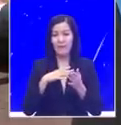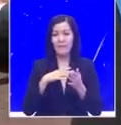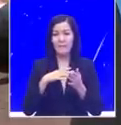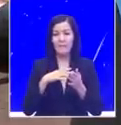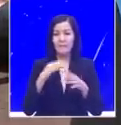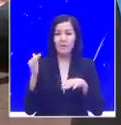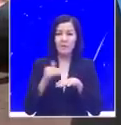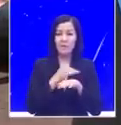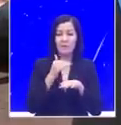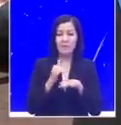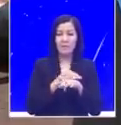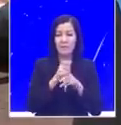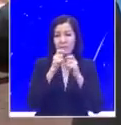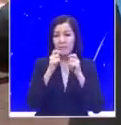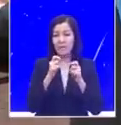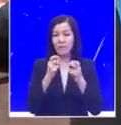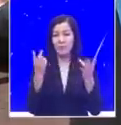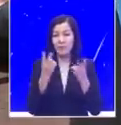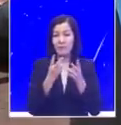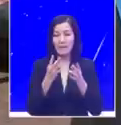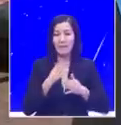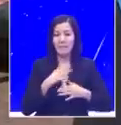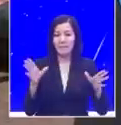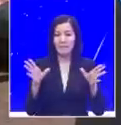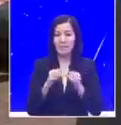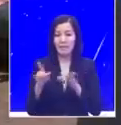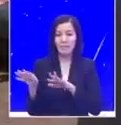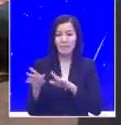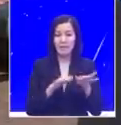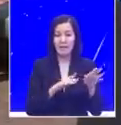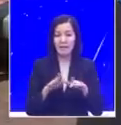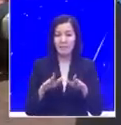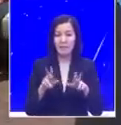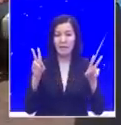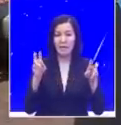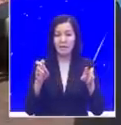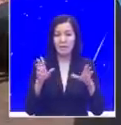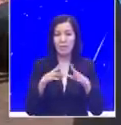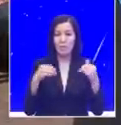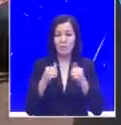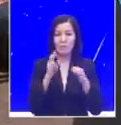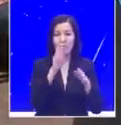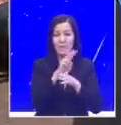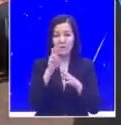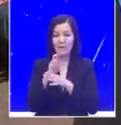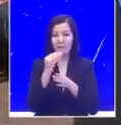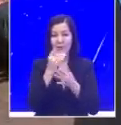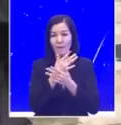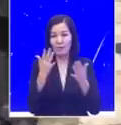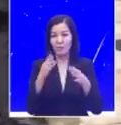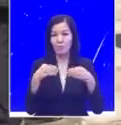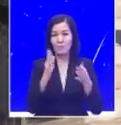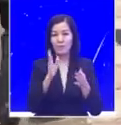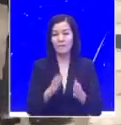бар. Біз біргеміз атты акциямен қазір отбасыларын аралап біздер азық-түлік таратып